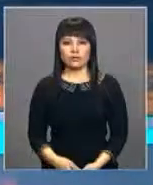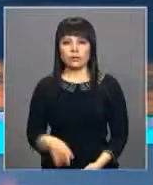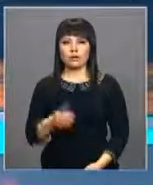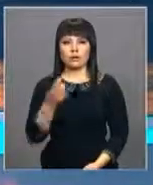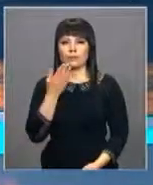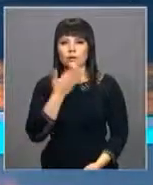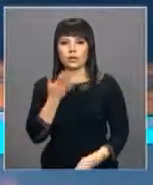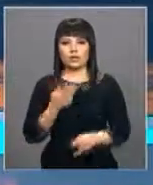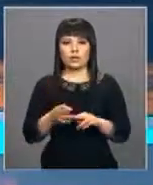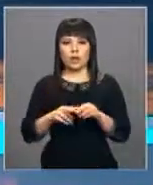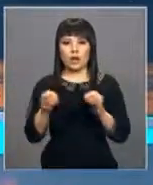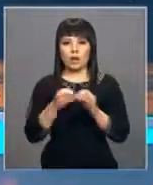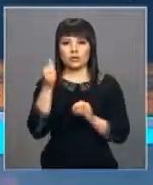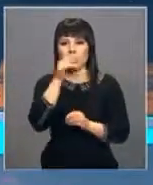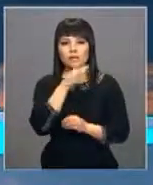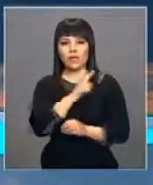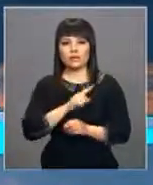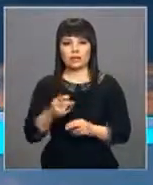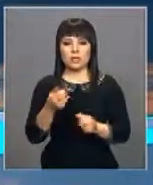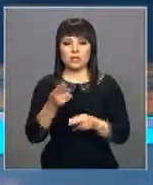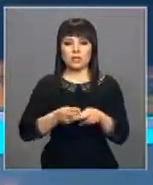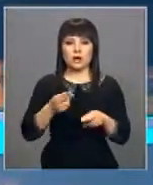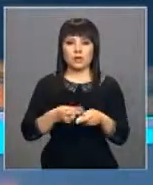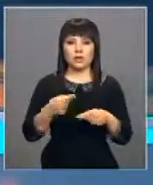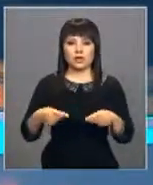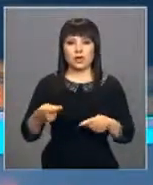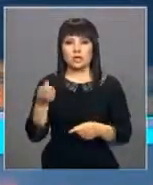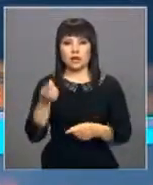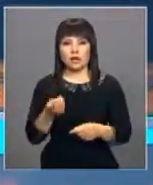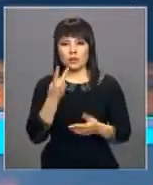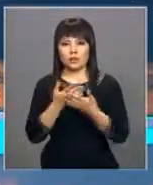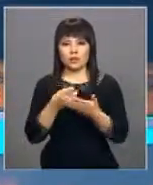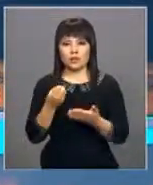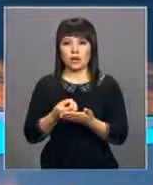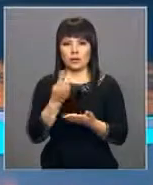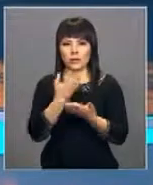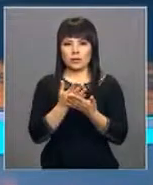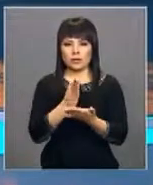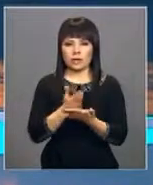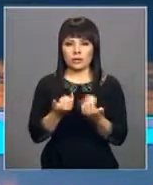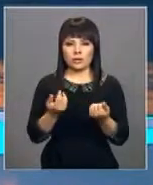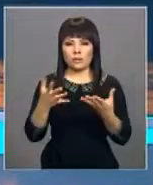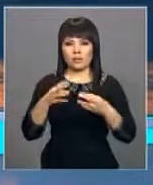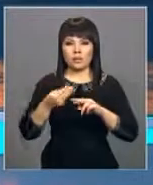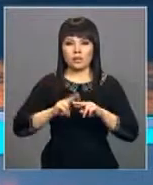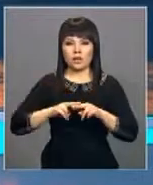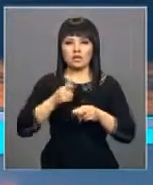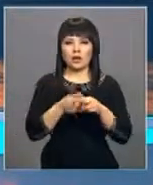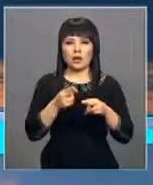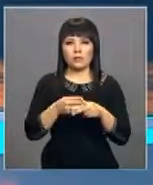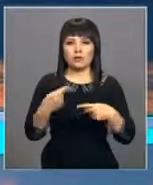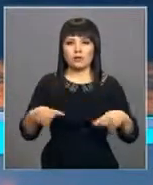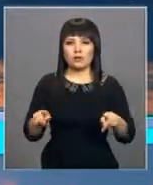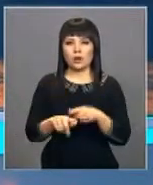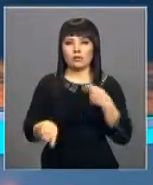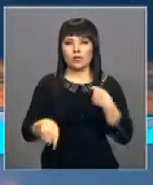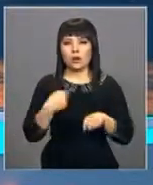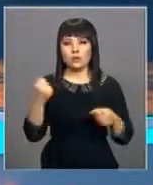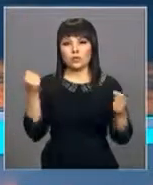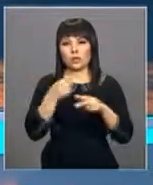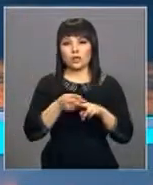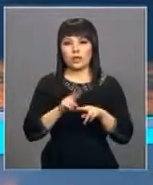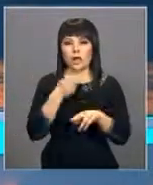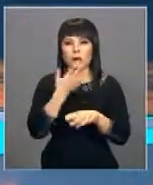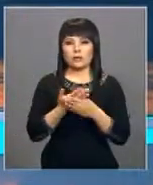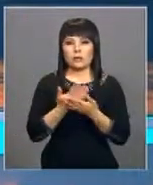Соңғы 10 жылда әлемдік нарықтағы темірдің бағасы құлдырау шегіне жетті. Салдарынан бірнеше темір кеніштері шығынға батпанда